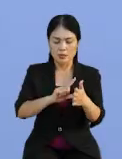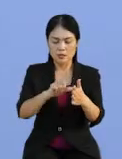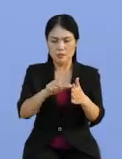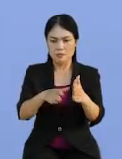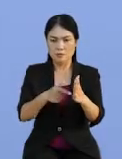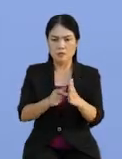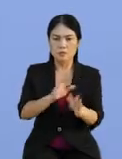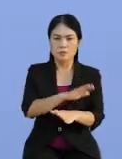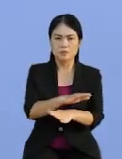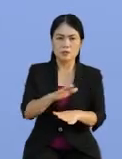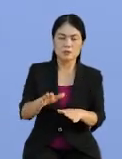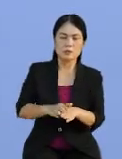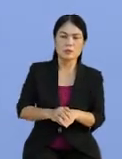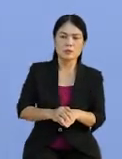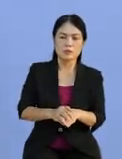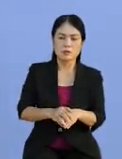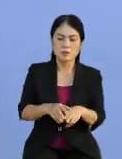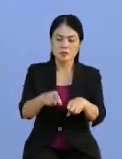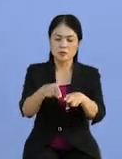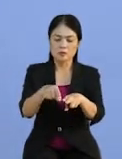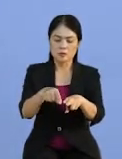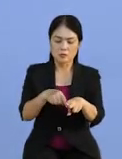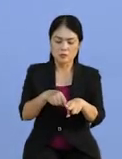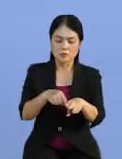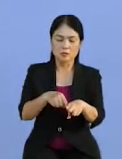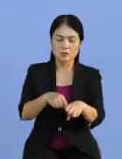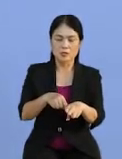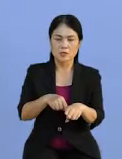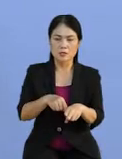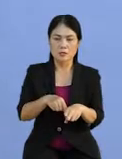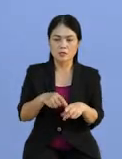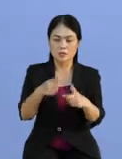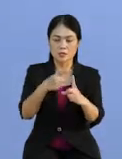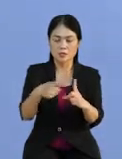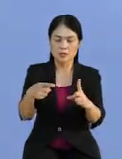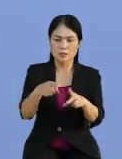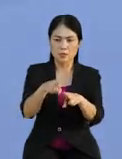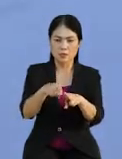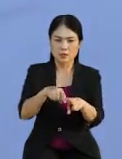nhí trái tái bà cứ cần lắc bằng toàn chăng ấy bà tả lời dùng mớ